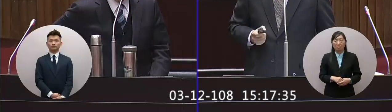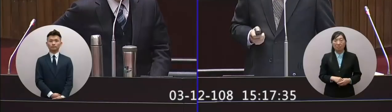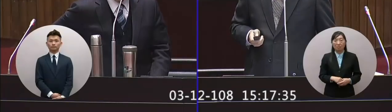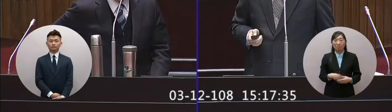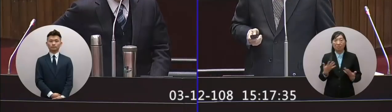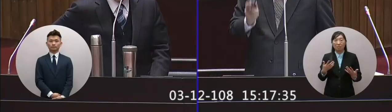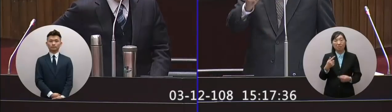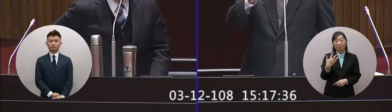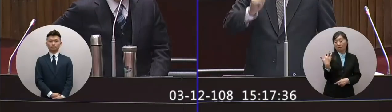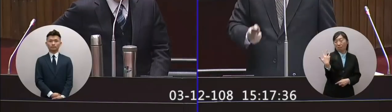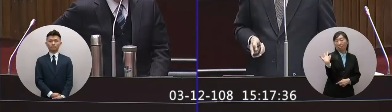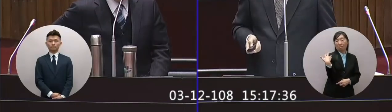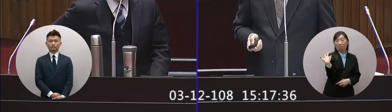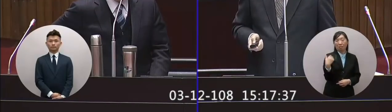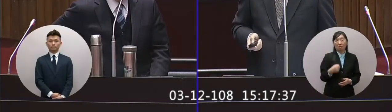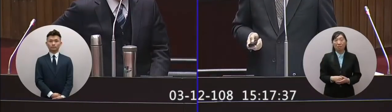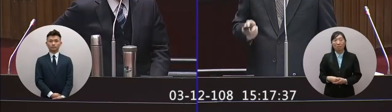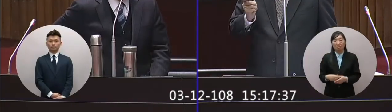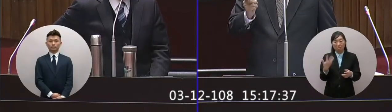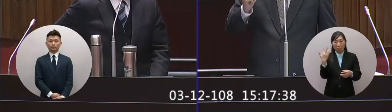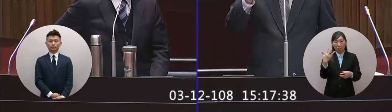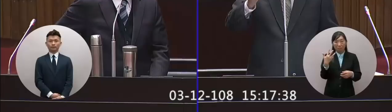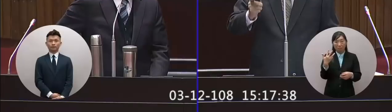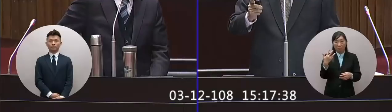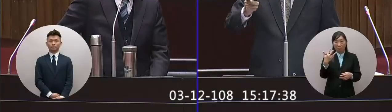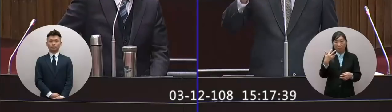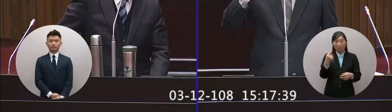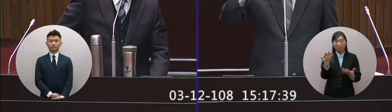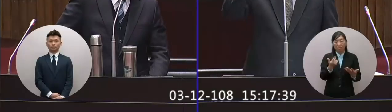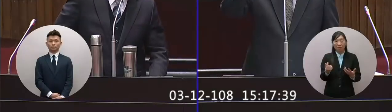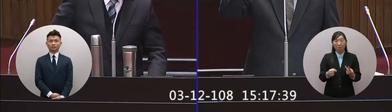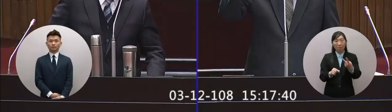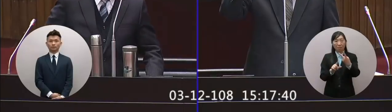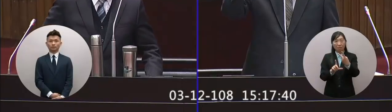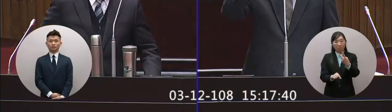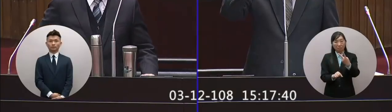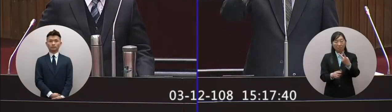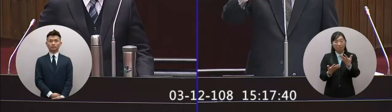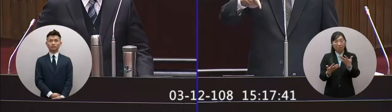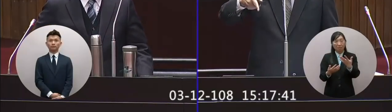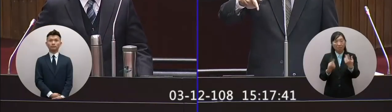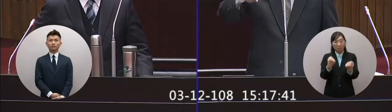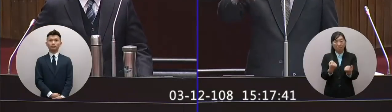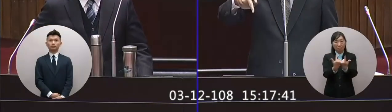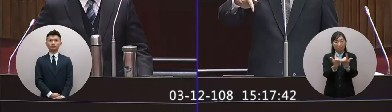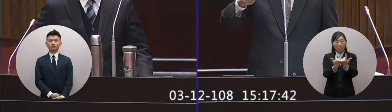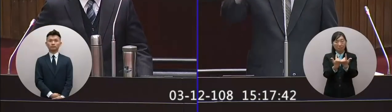光这八天前呢，这八天呢，光这上个月，刚才就有在台北台北市就